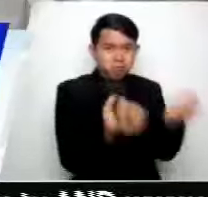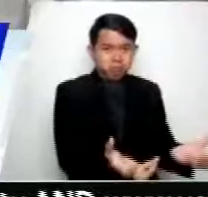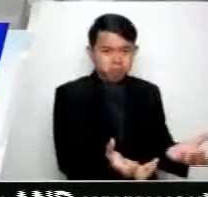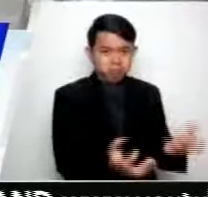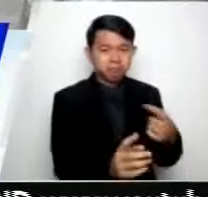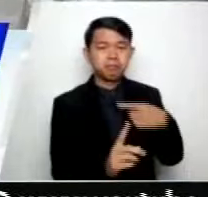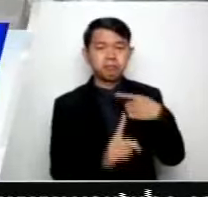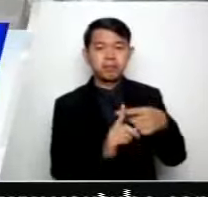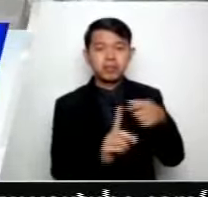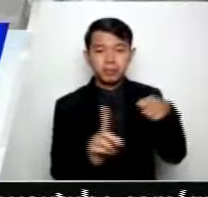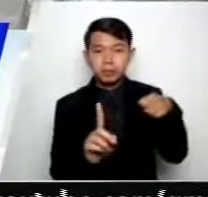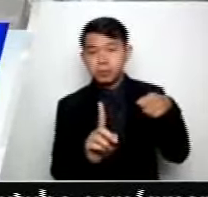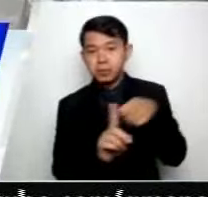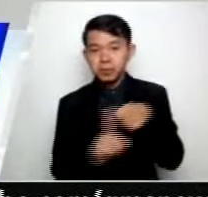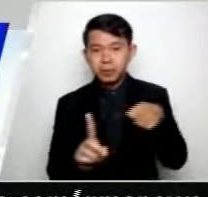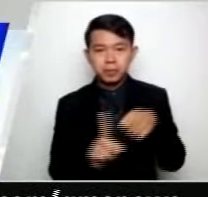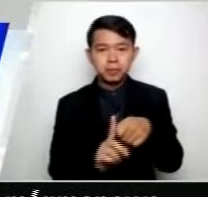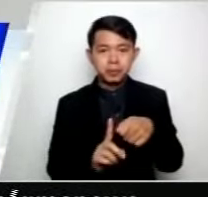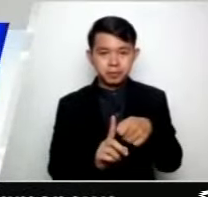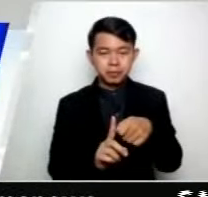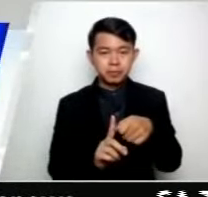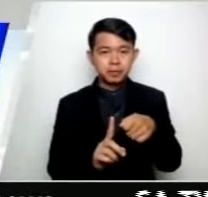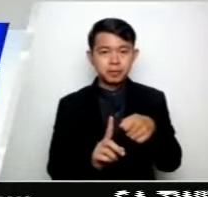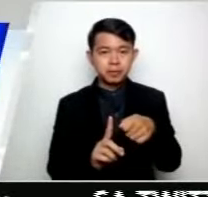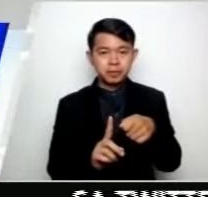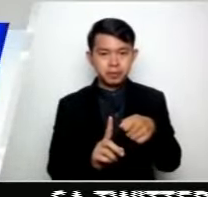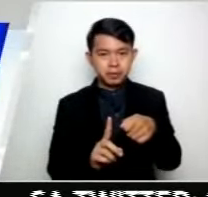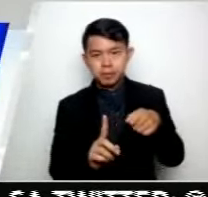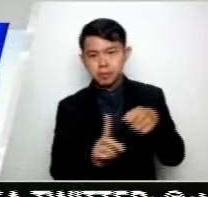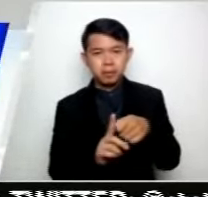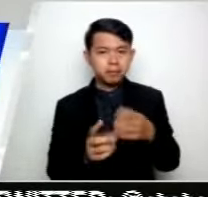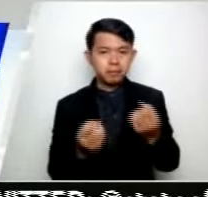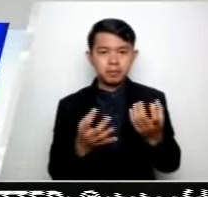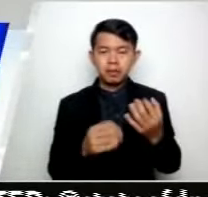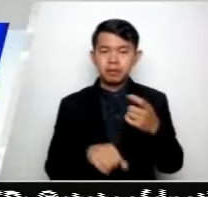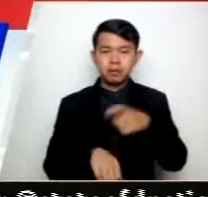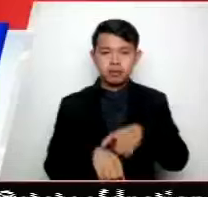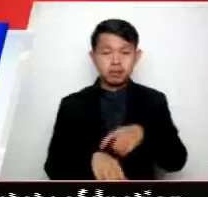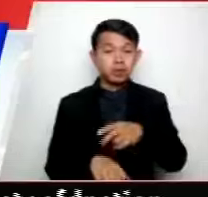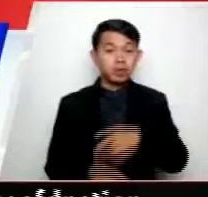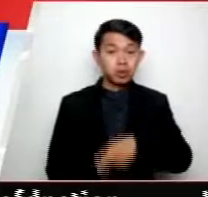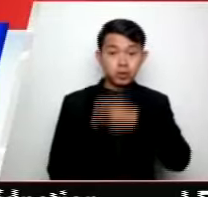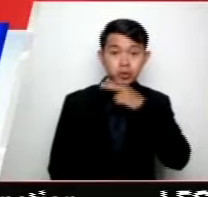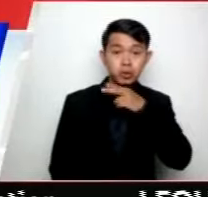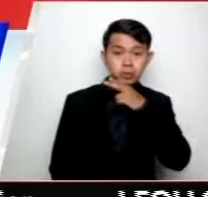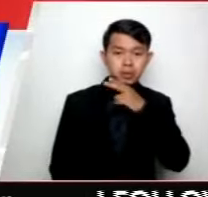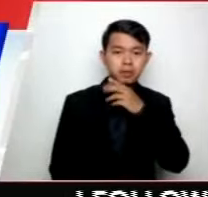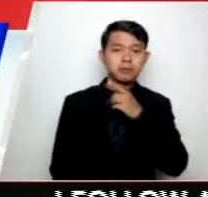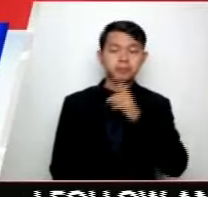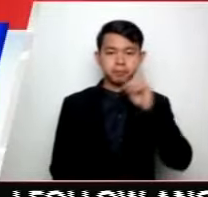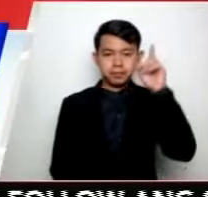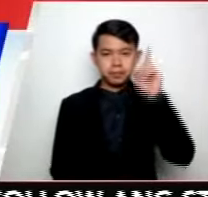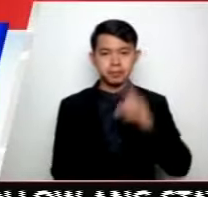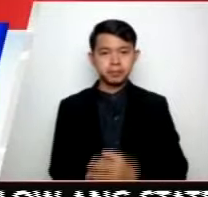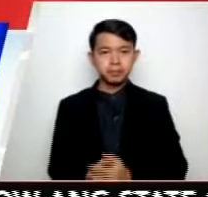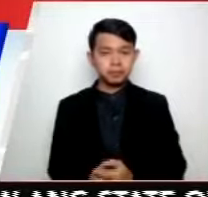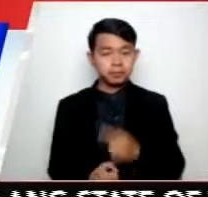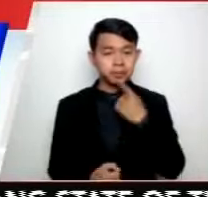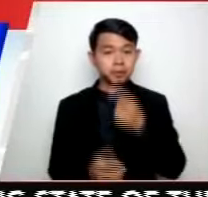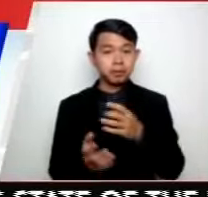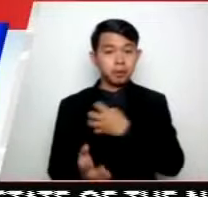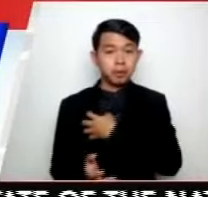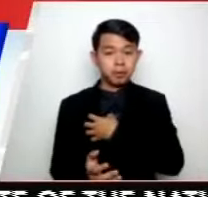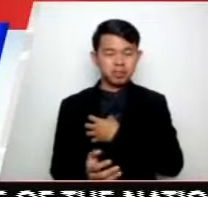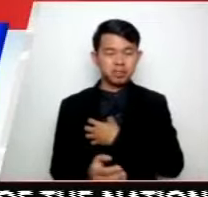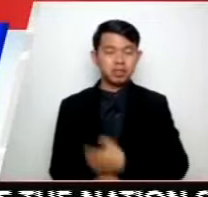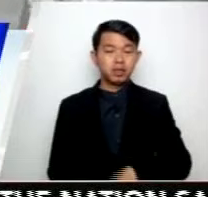Hindi pa nakontento, pinagsasaksak din daw ng suspect ang biktima. Ayon sa pulisya, nalasing sa